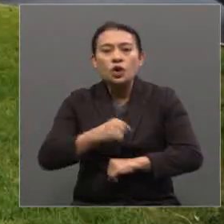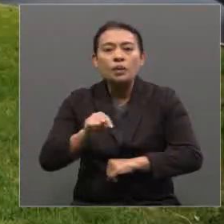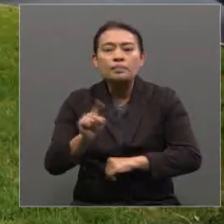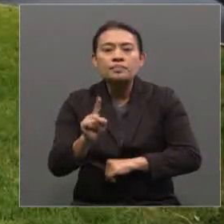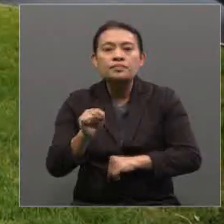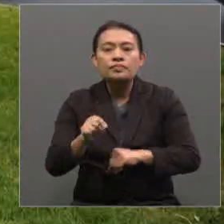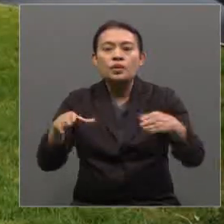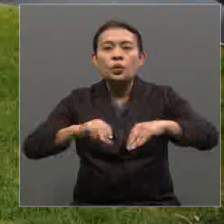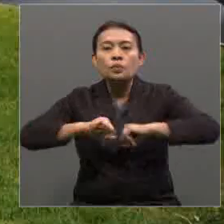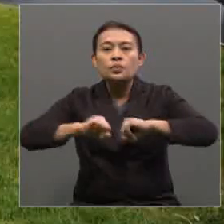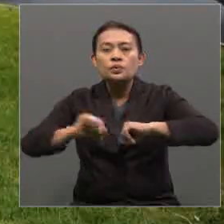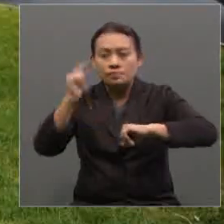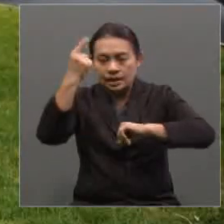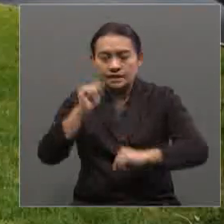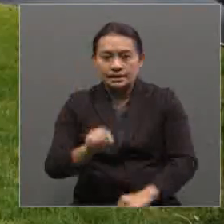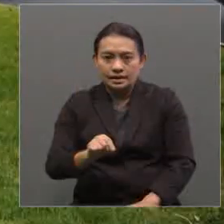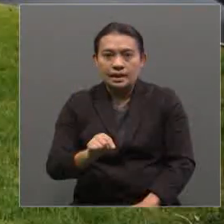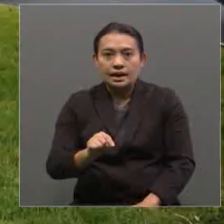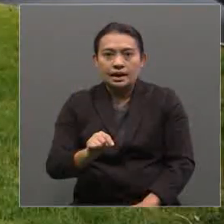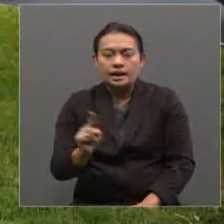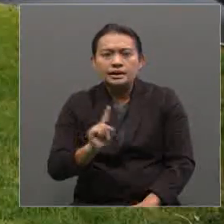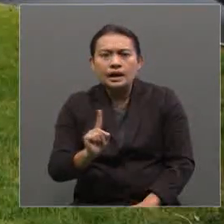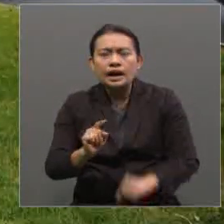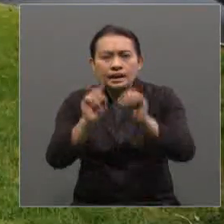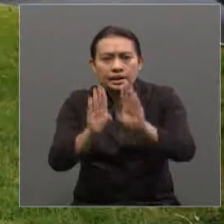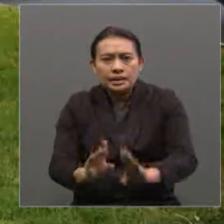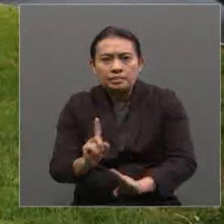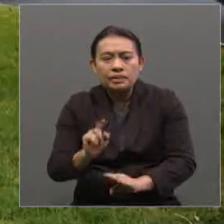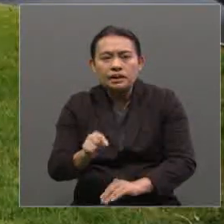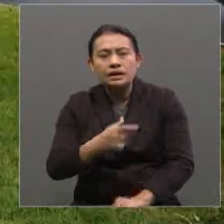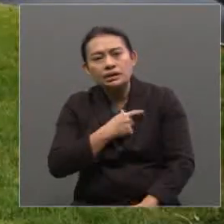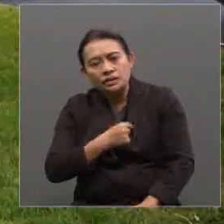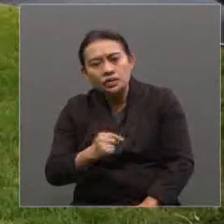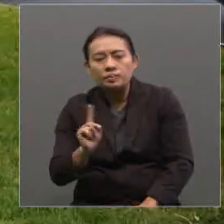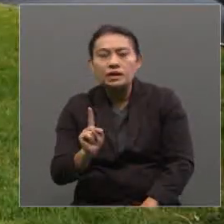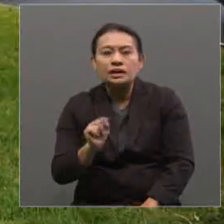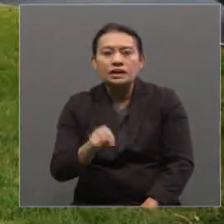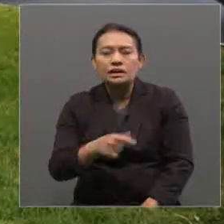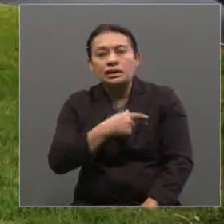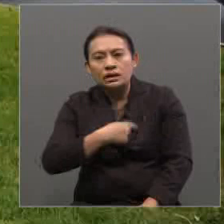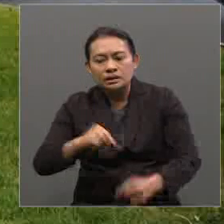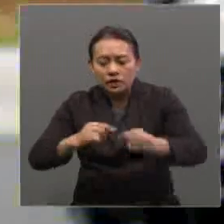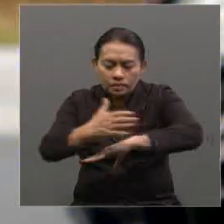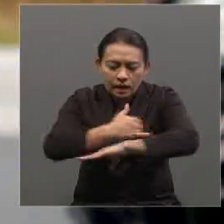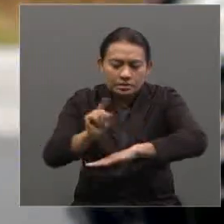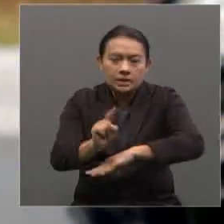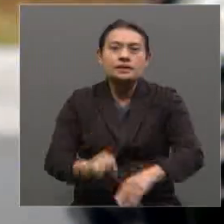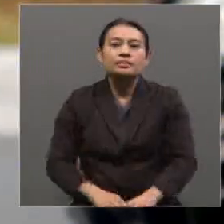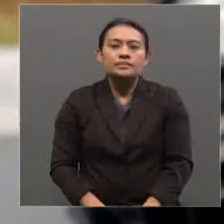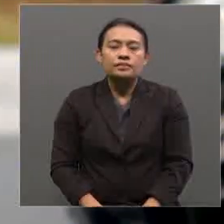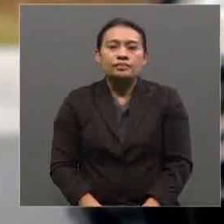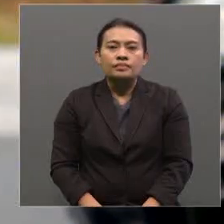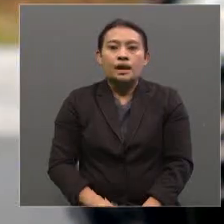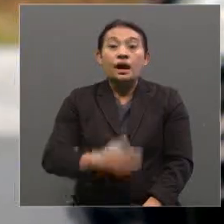พาะของคนรุ่นใหม่ที่เป็นน้องเนาะเขาเป็นยังไงทำไมเราถึงถูกใจเขาหรือว่าเราถูกใจพรรคการเมืองในลักษณะแบบไหน เรา